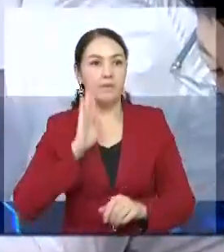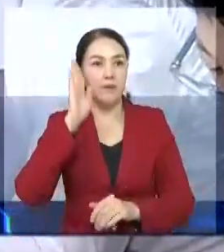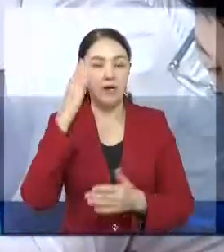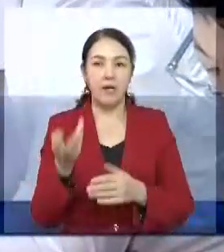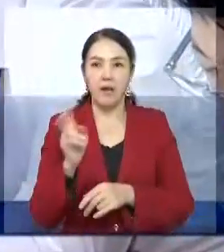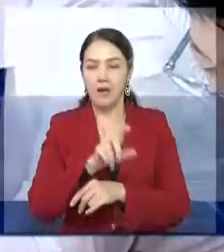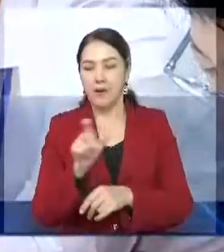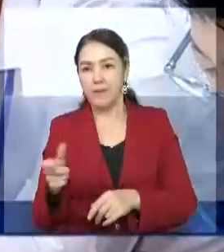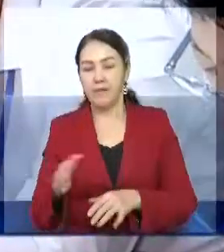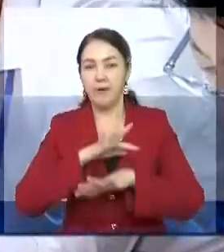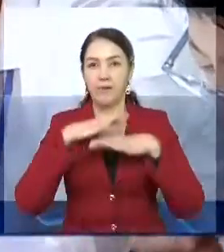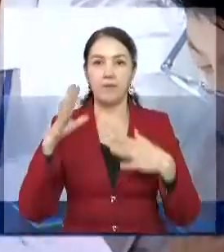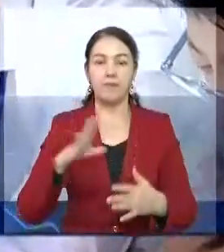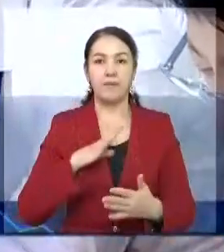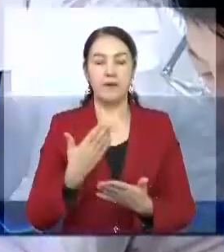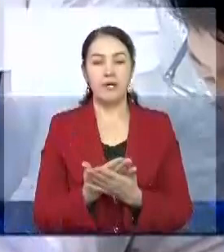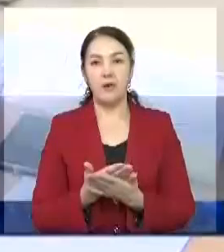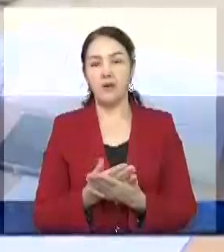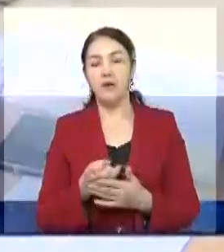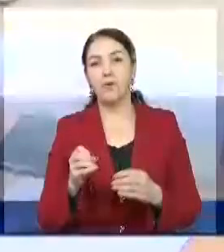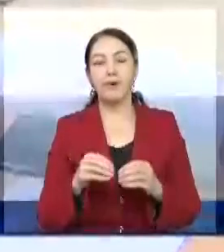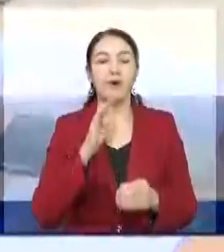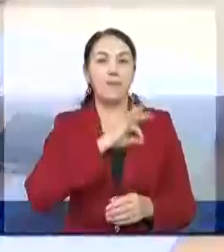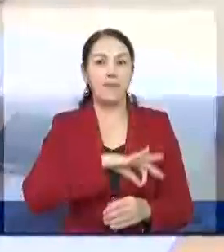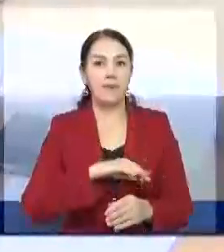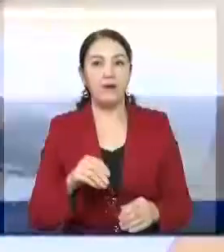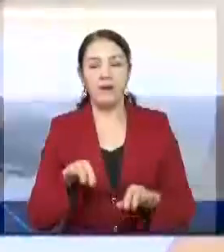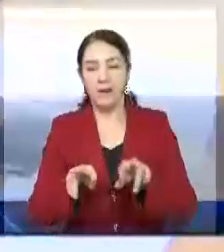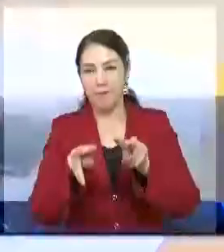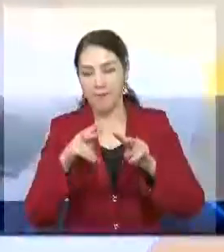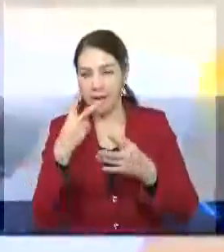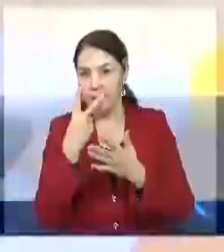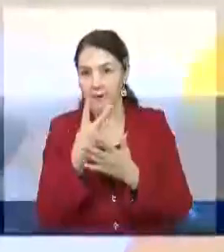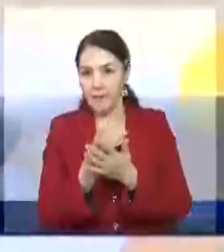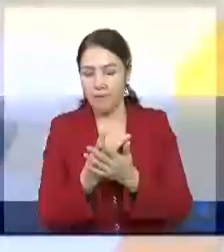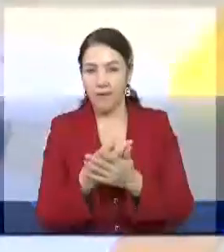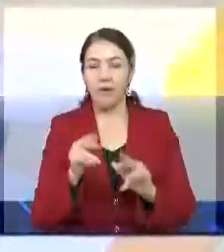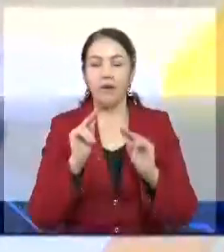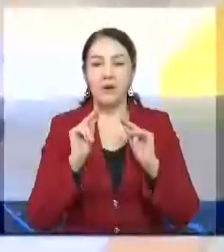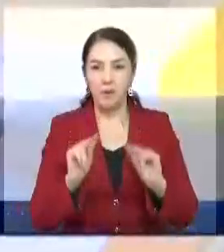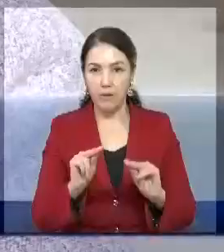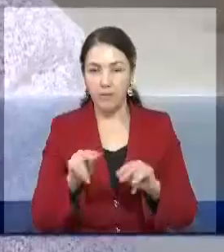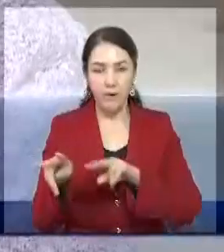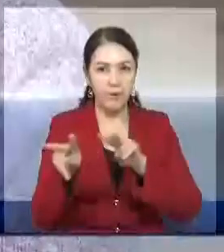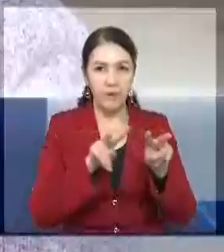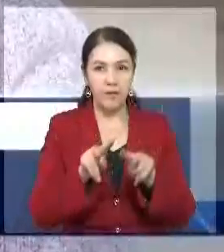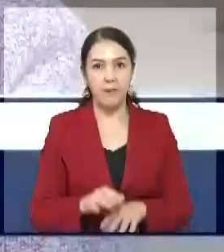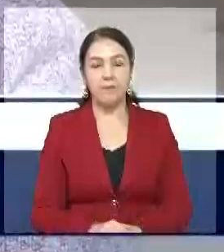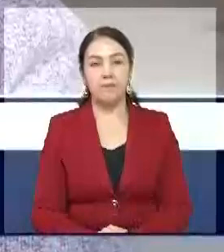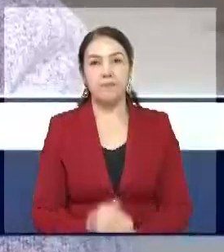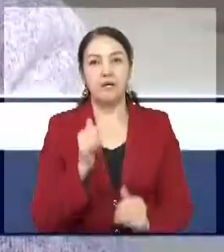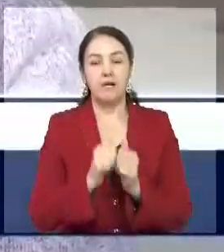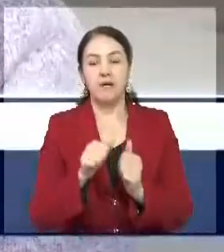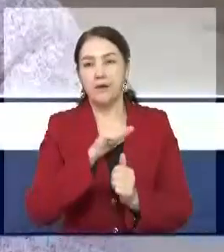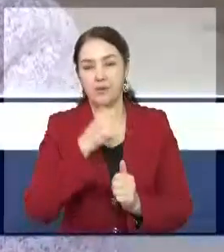ағылған азаматтардың қатары көп болды. Бұл сәтті оңтайлы пайдаланған байқаушылар да саяси науқанның әділ өтуін бақылады. Әркім өз таңдауын жасайды,